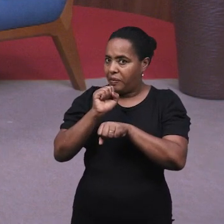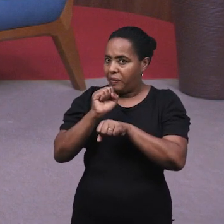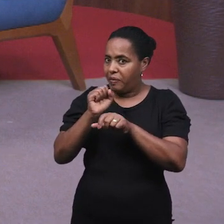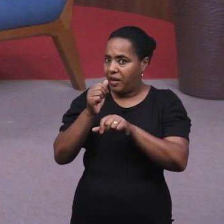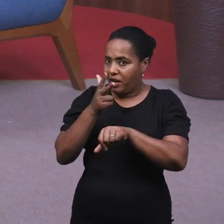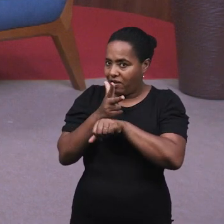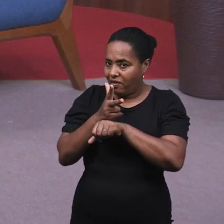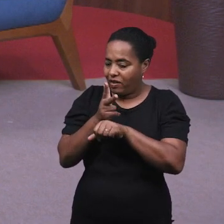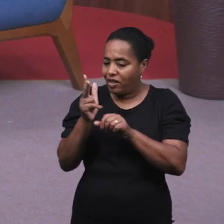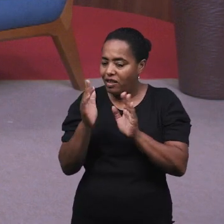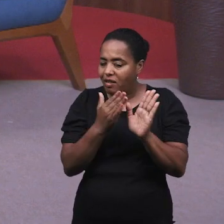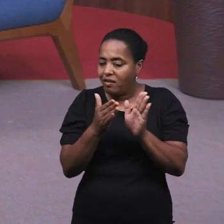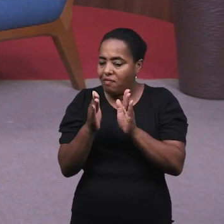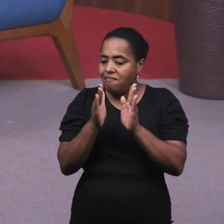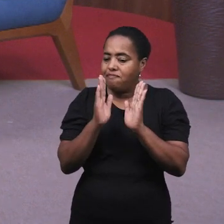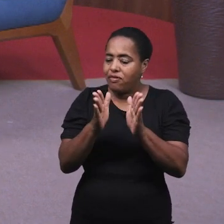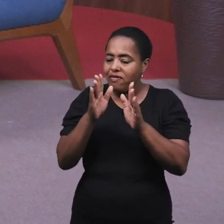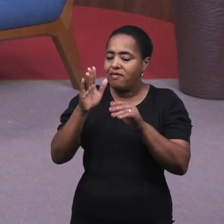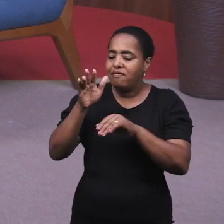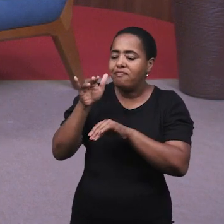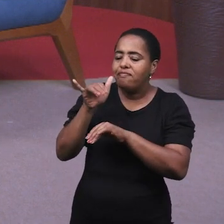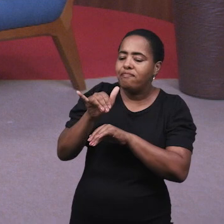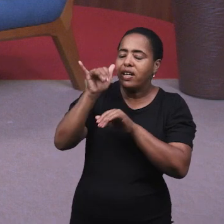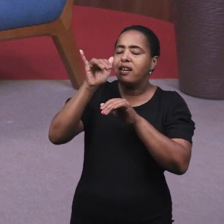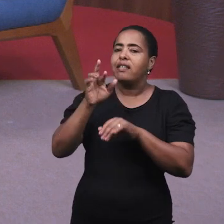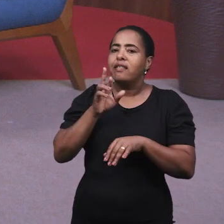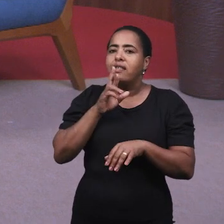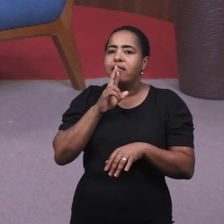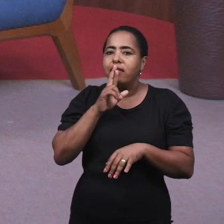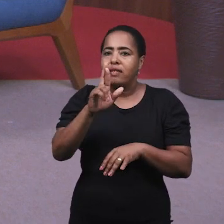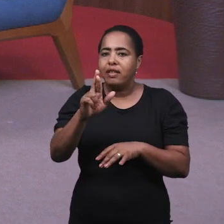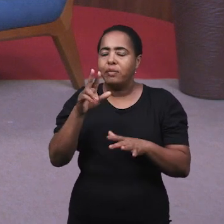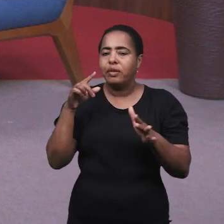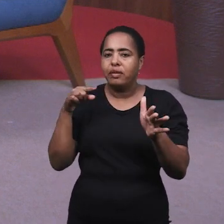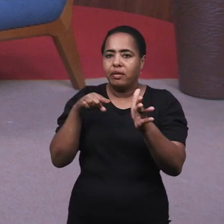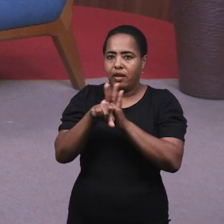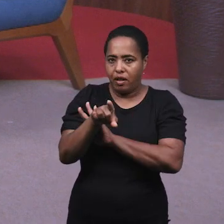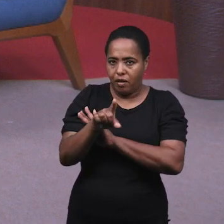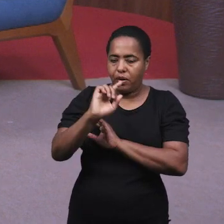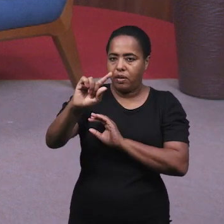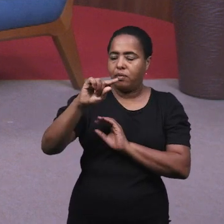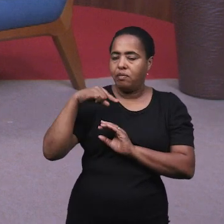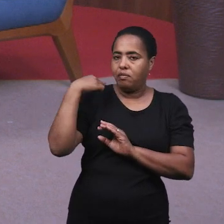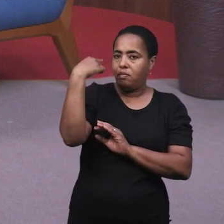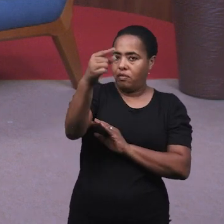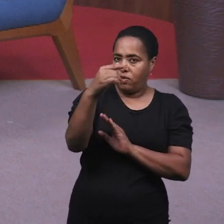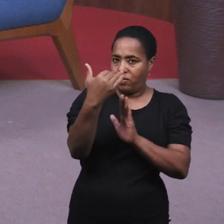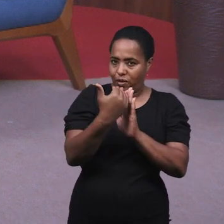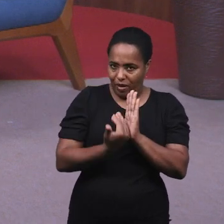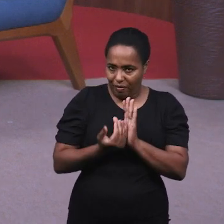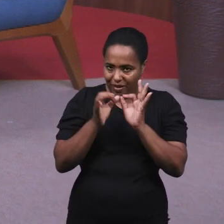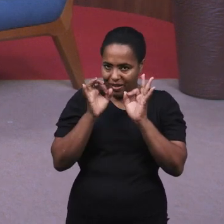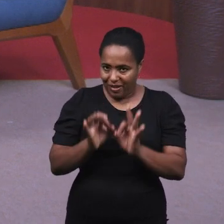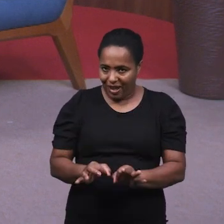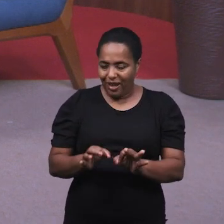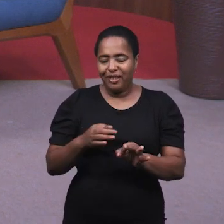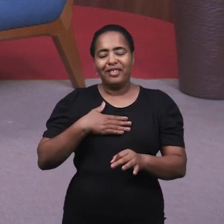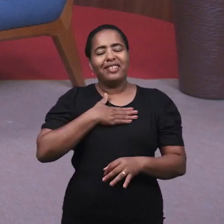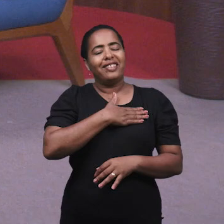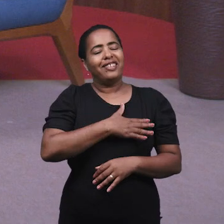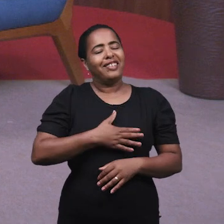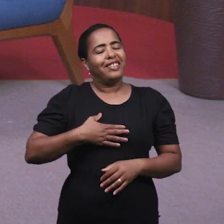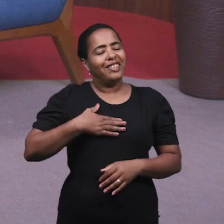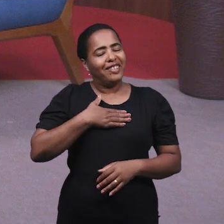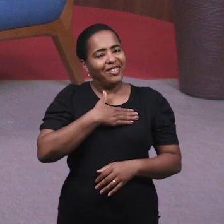et ainsi répondre à la question pour le prochain programme. Ça sera un plaisir ici de présenter